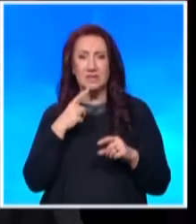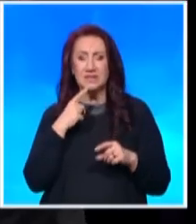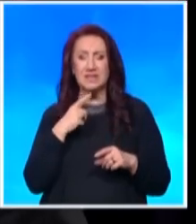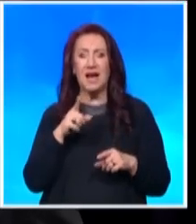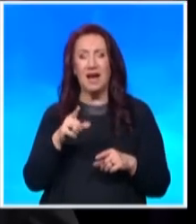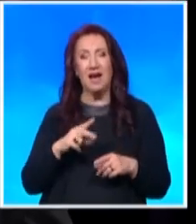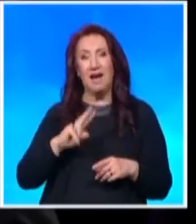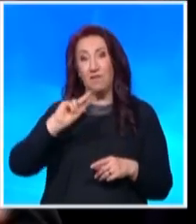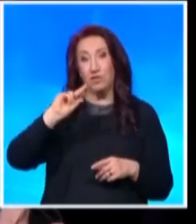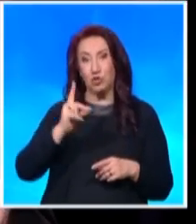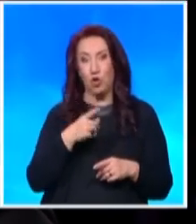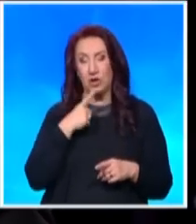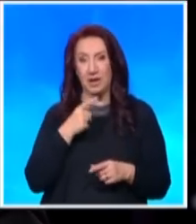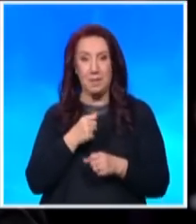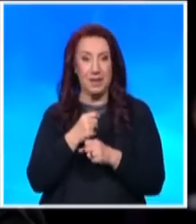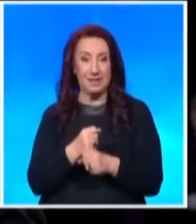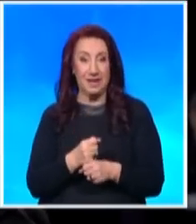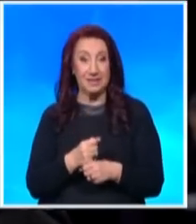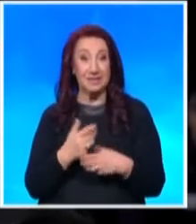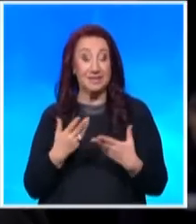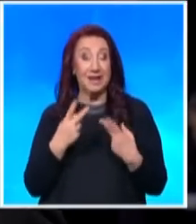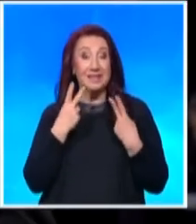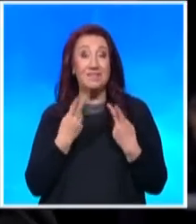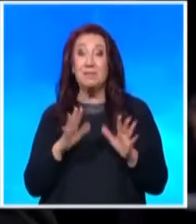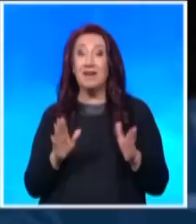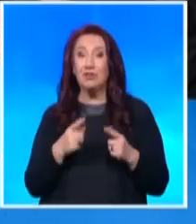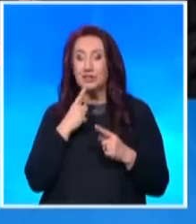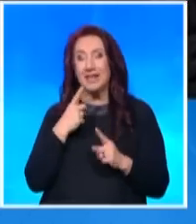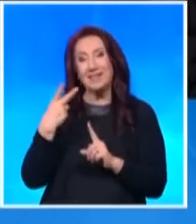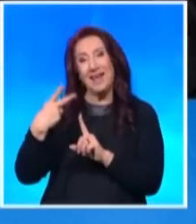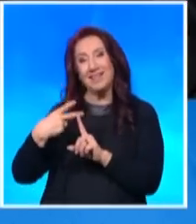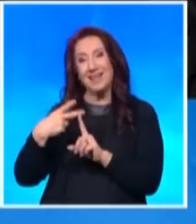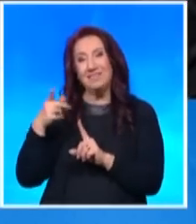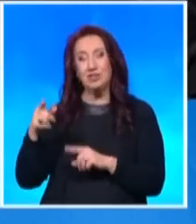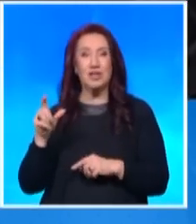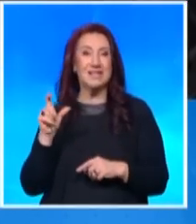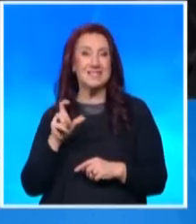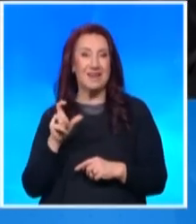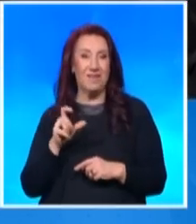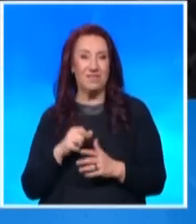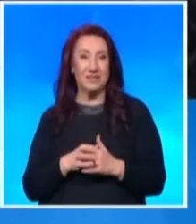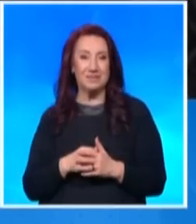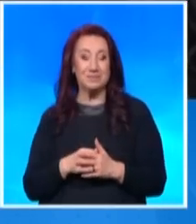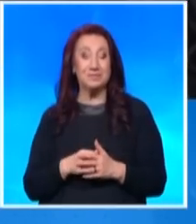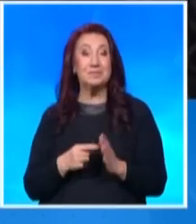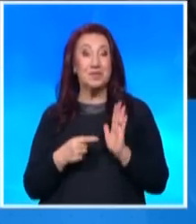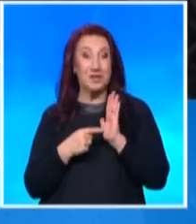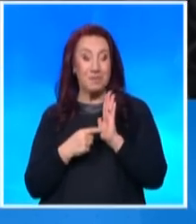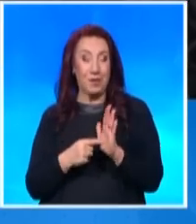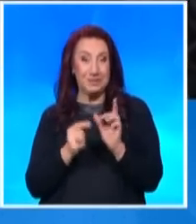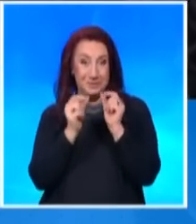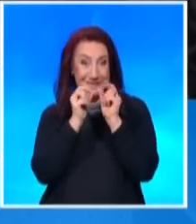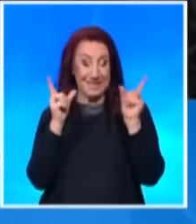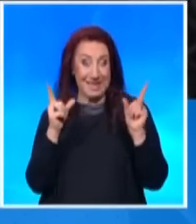политическия Survivor, какво ни очаква в телевизионния Survivor? Само по BTV. Разкриваме изненадите на